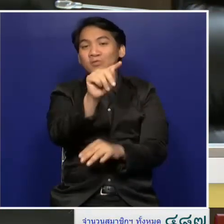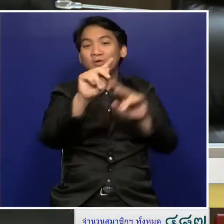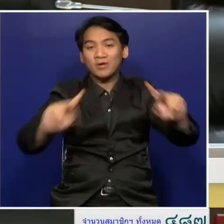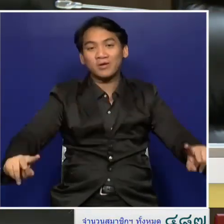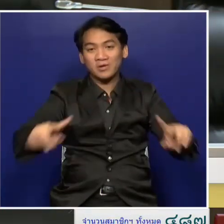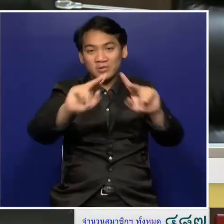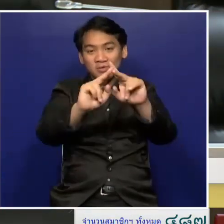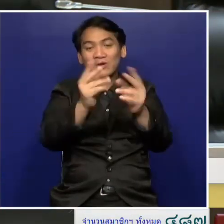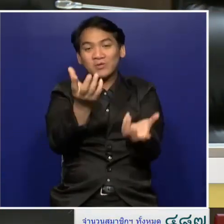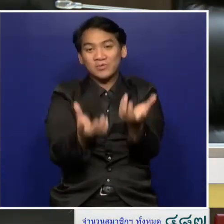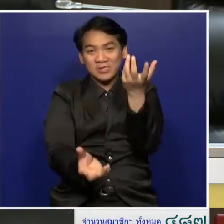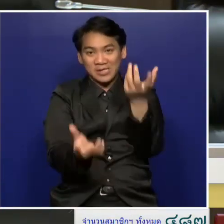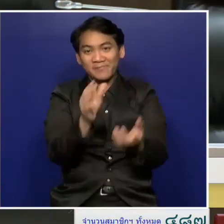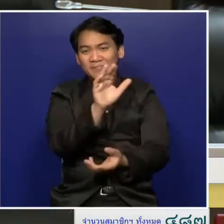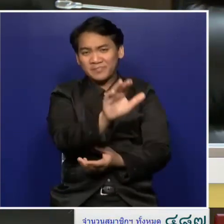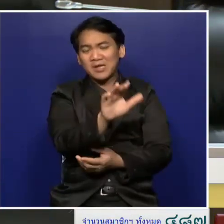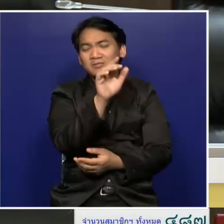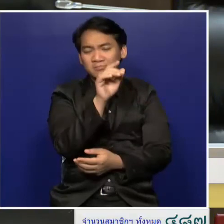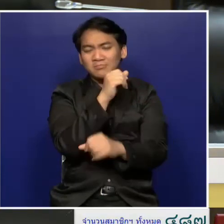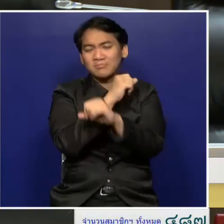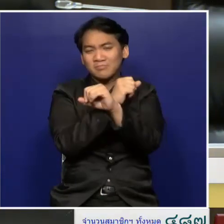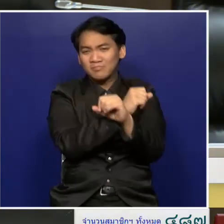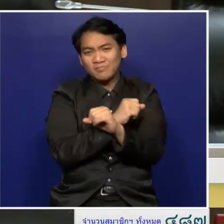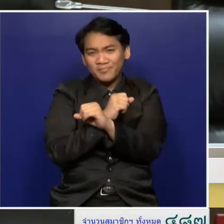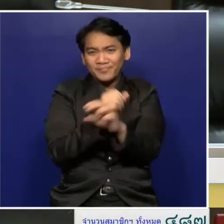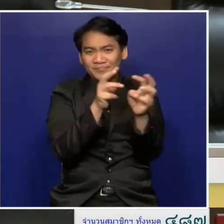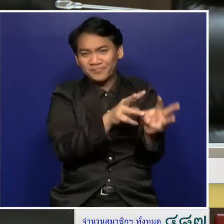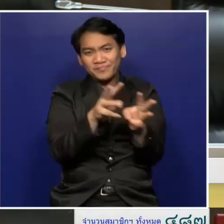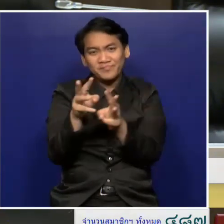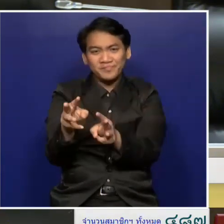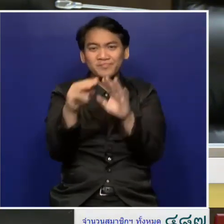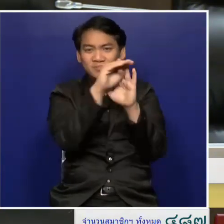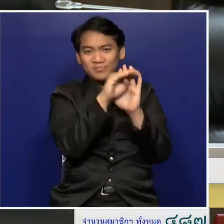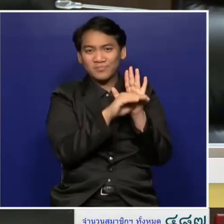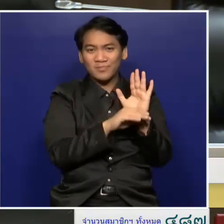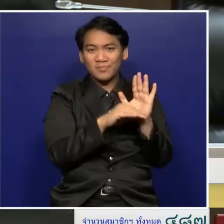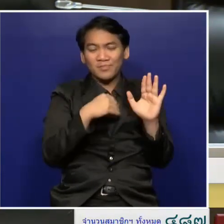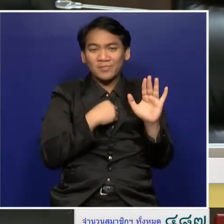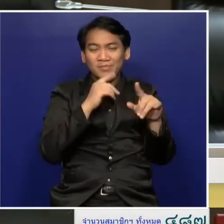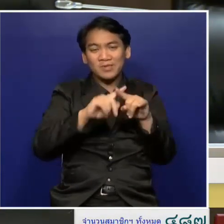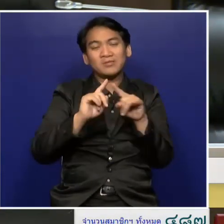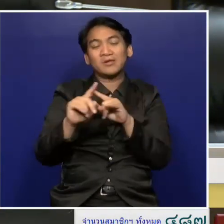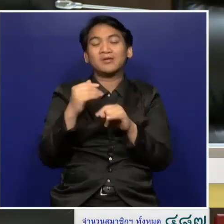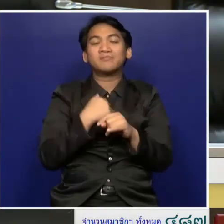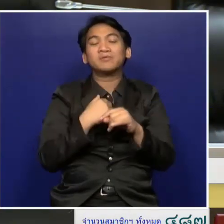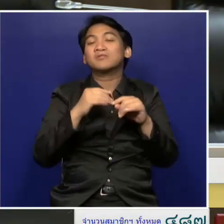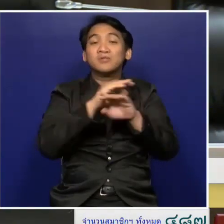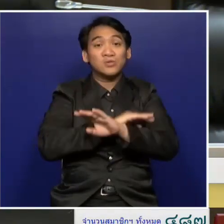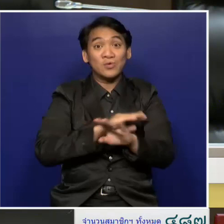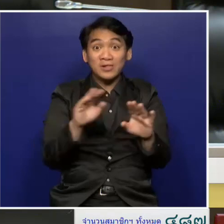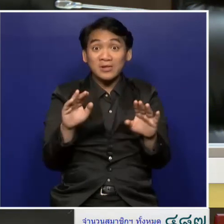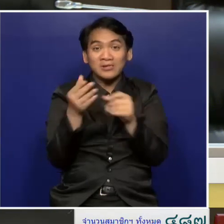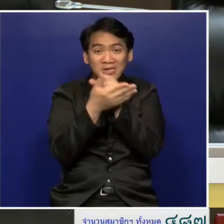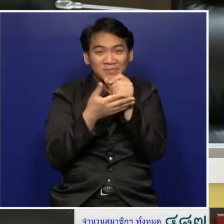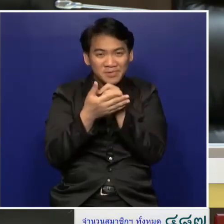ต้องมีมาตรการในการป้องกันว่าถ้าเราเอาพืชตรงนี้พบจะยาเสพติดแล้วอย่าลืมนะครับ